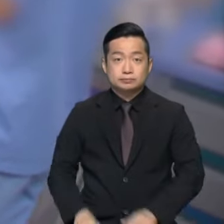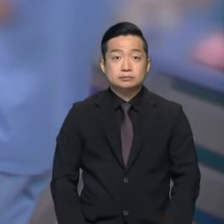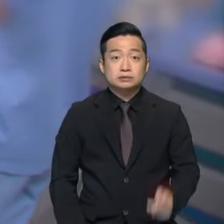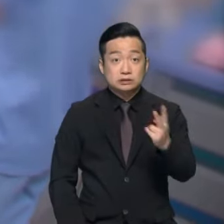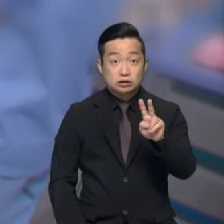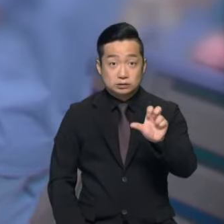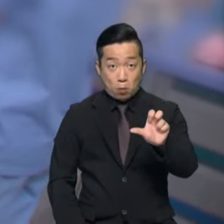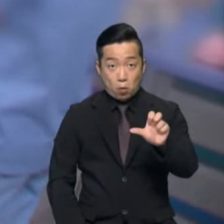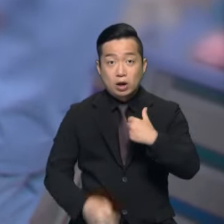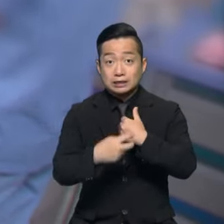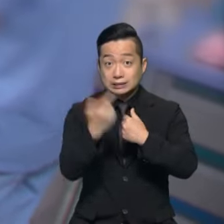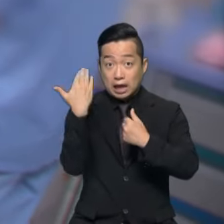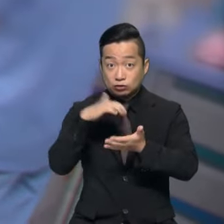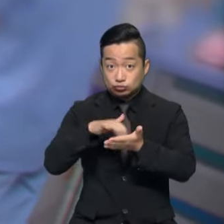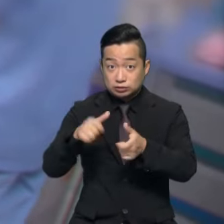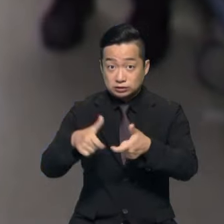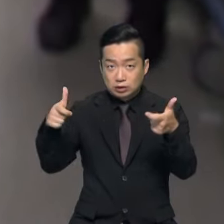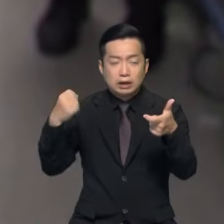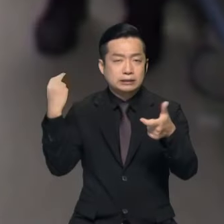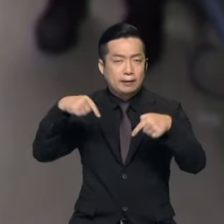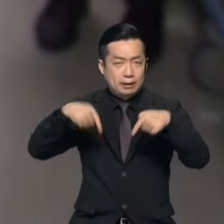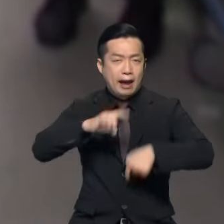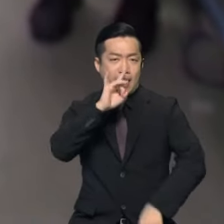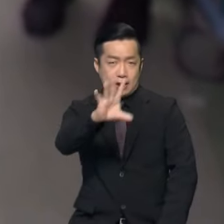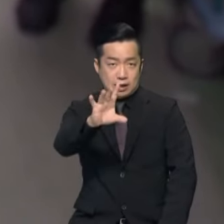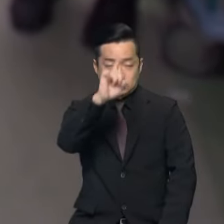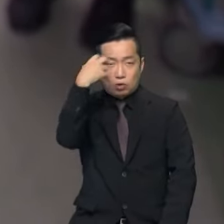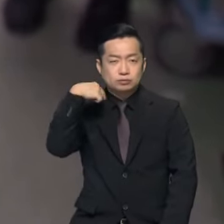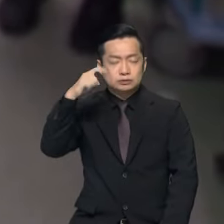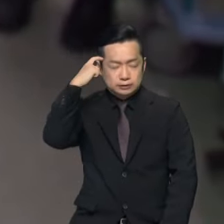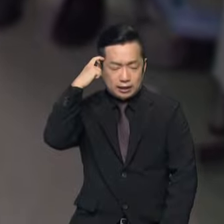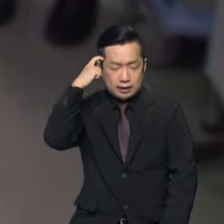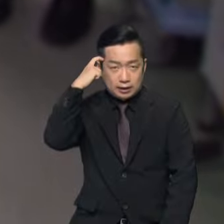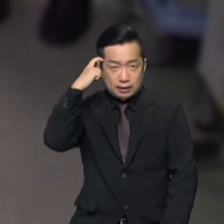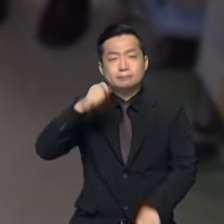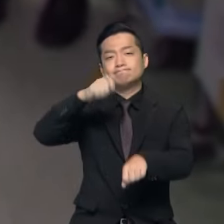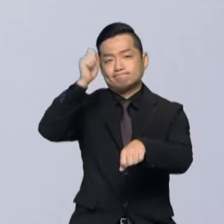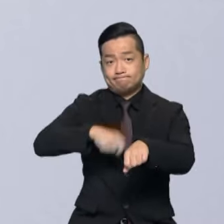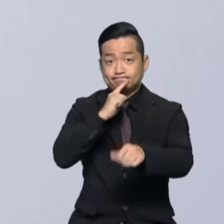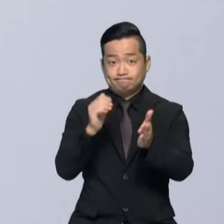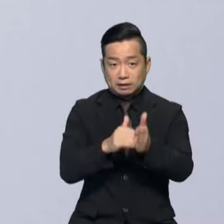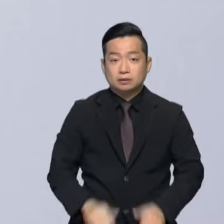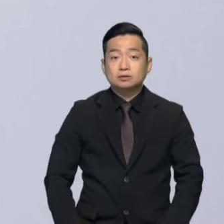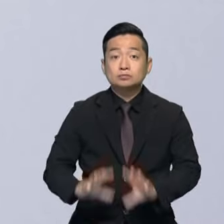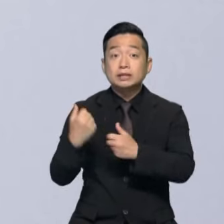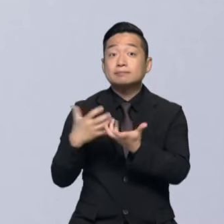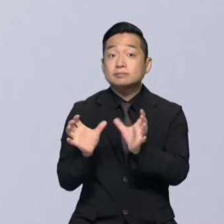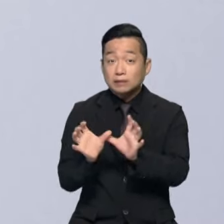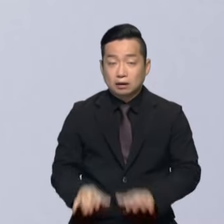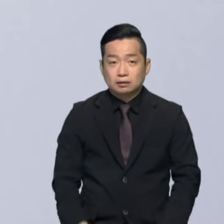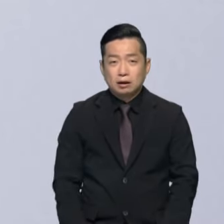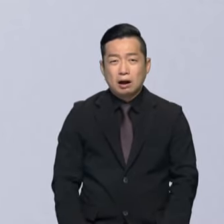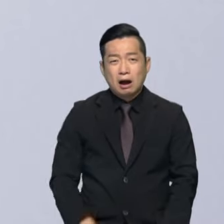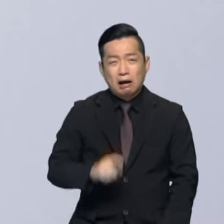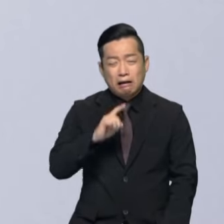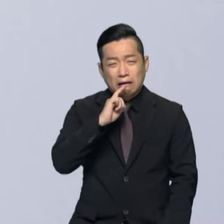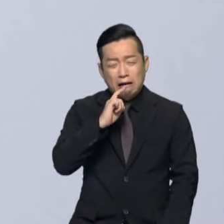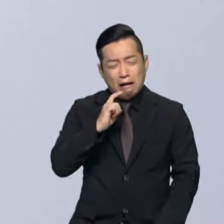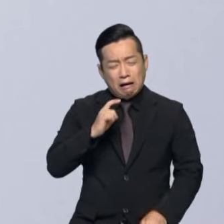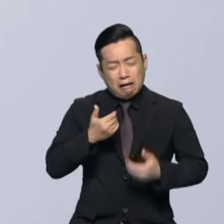2025년 의대 증원 재논의는 안 된다는 입장에서 정부는 변화가 없다고만 말했습니다. 국민의힘은 복잡한 실타래를 풀기